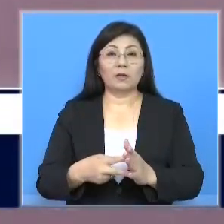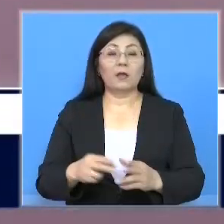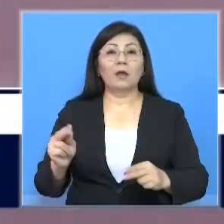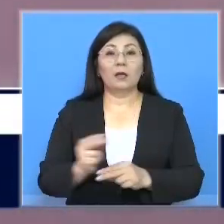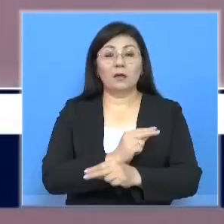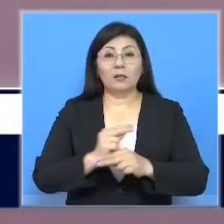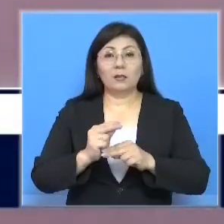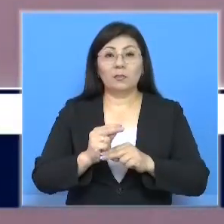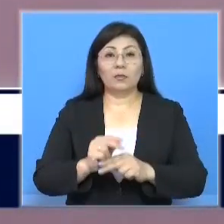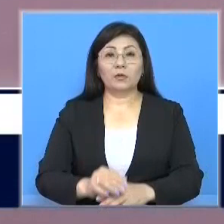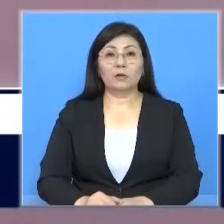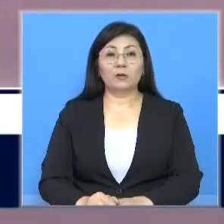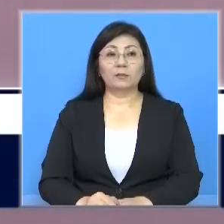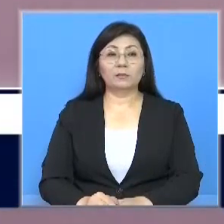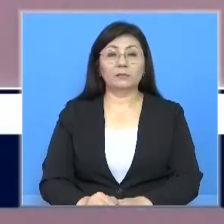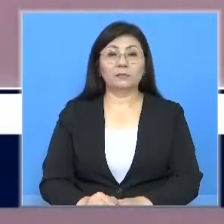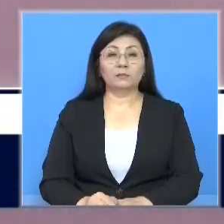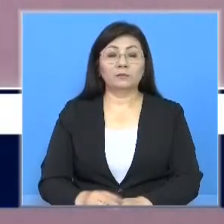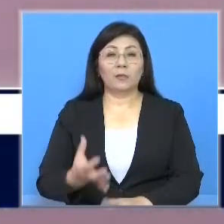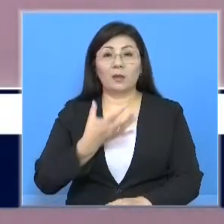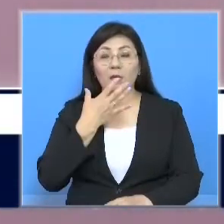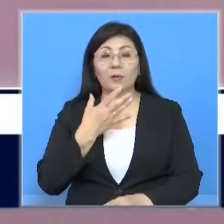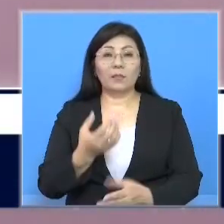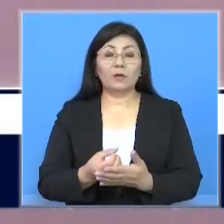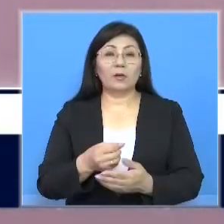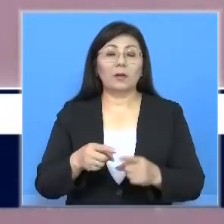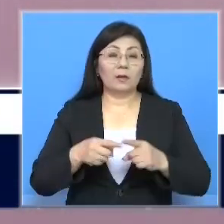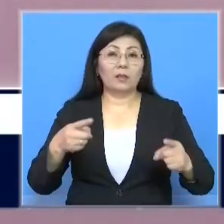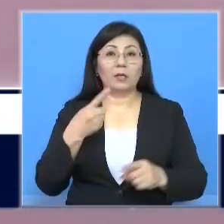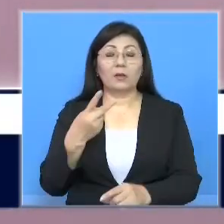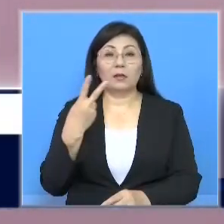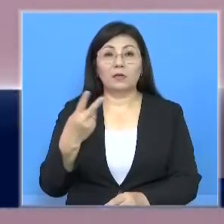ремонт. Ремонт тепловых сетей 1-2 километра,